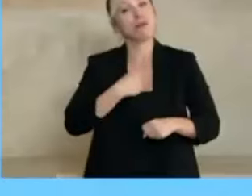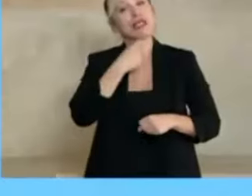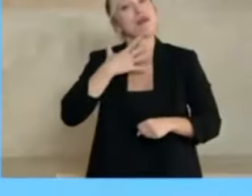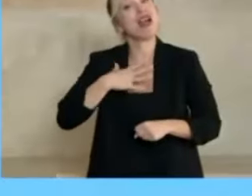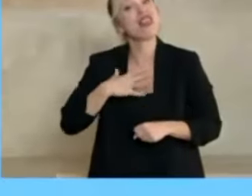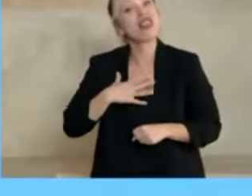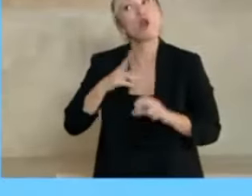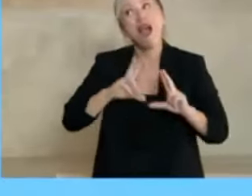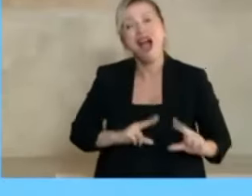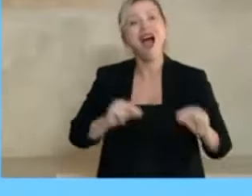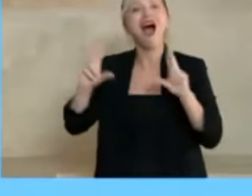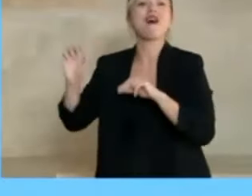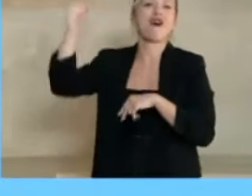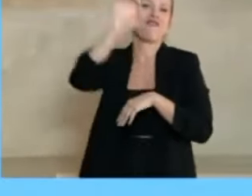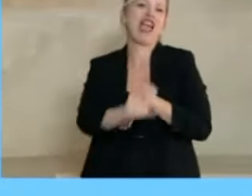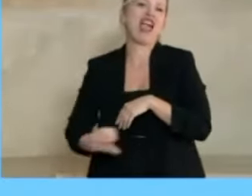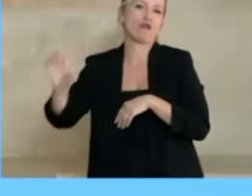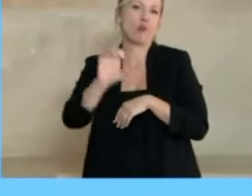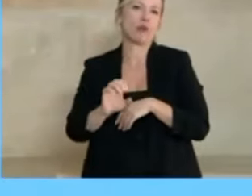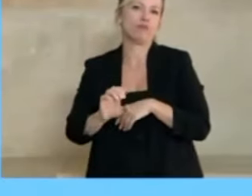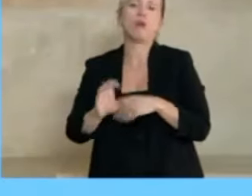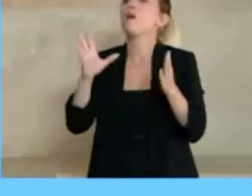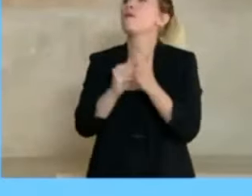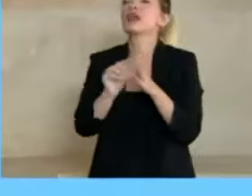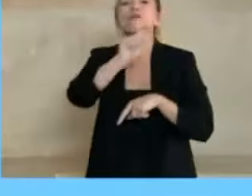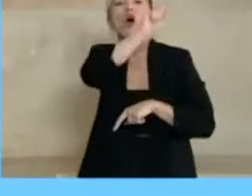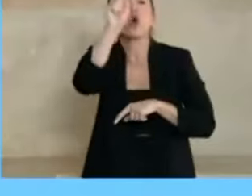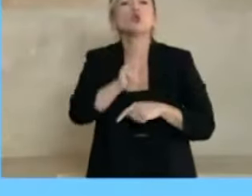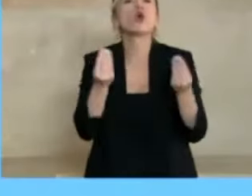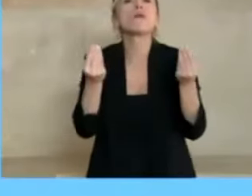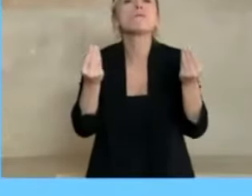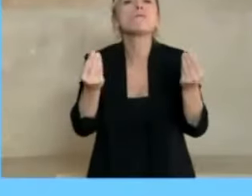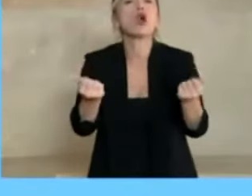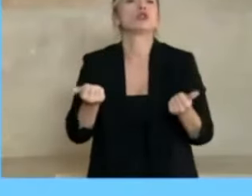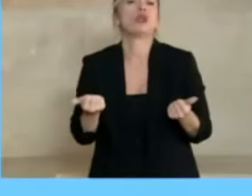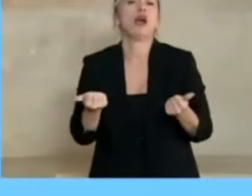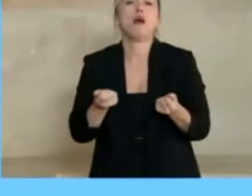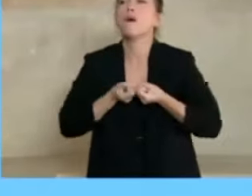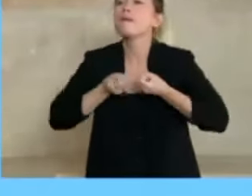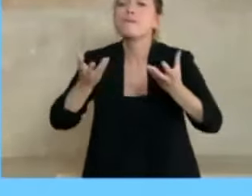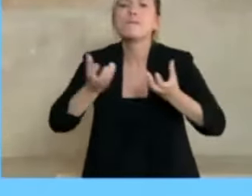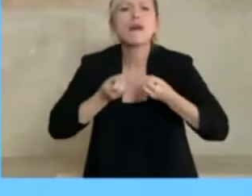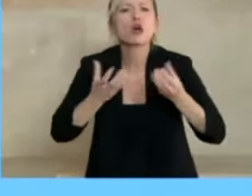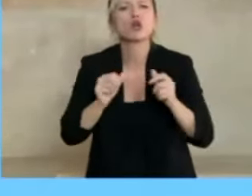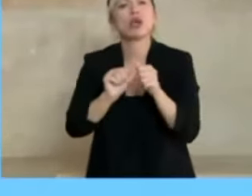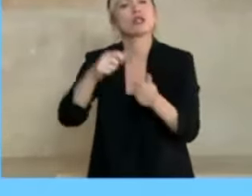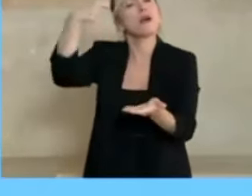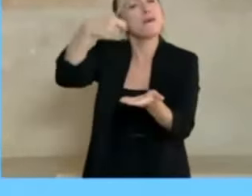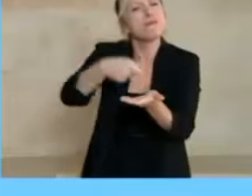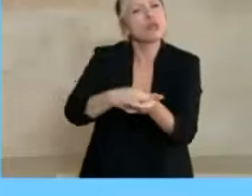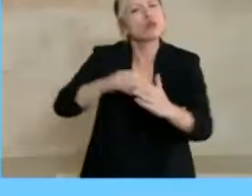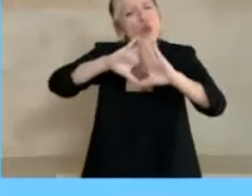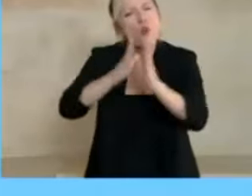να γίνουμε Ευρώπη σε όλα. Στην ποιότητα ζωής, στην ποιότητα των παρεχόμενων υπηρεσιών, στους μισθούς και αυτή